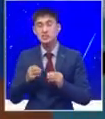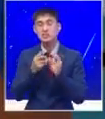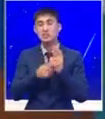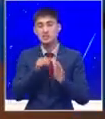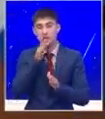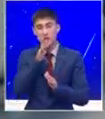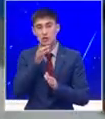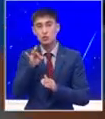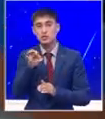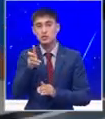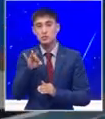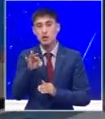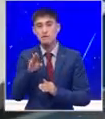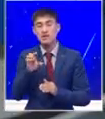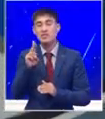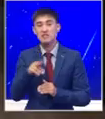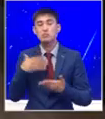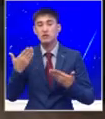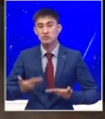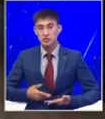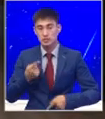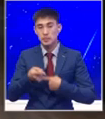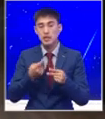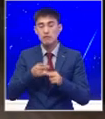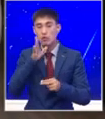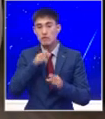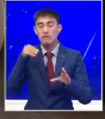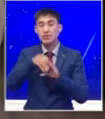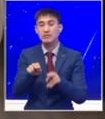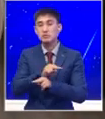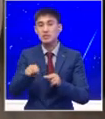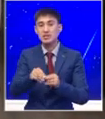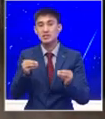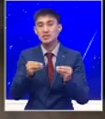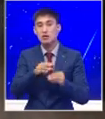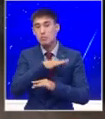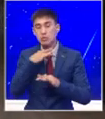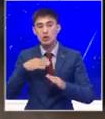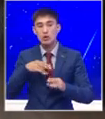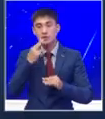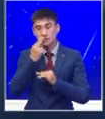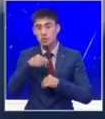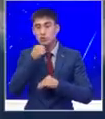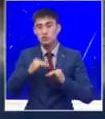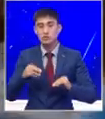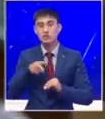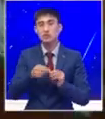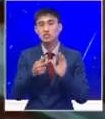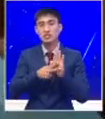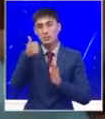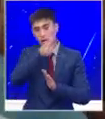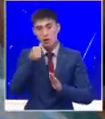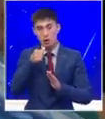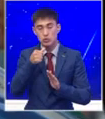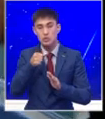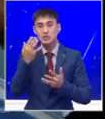стала для розы сарсенбаева девизом по жизни за эти годы она внесла вклад в воспитание десятков подростков в 2003 году Роза окончила среднюю